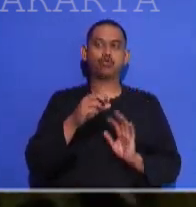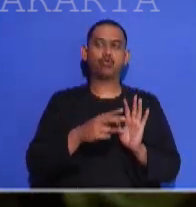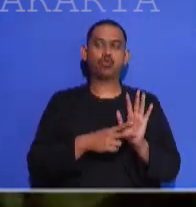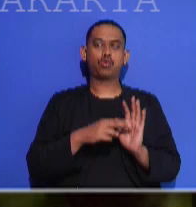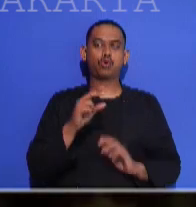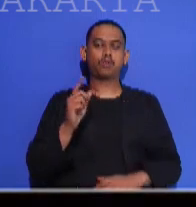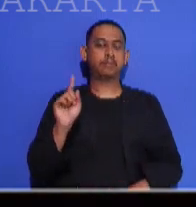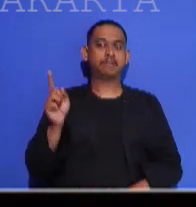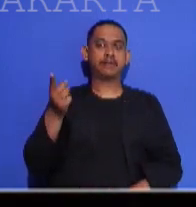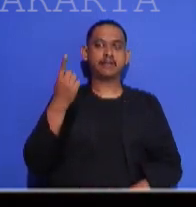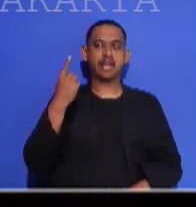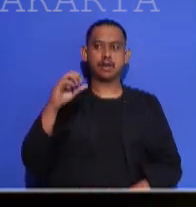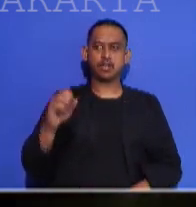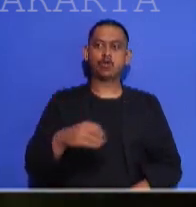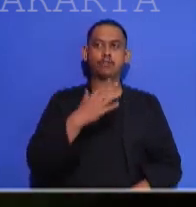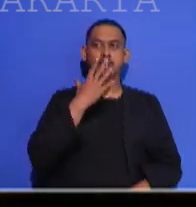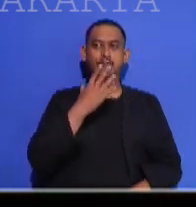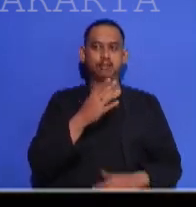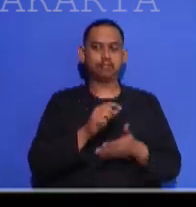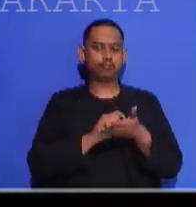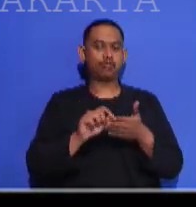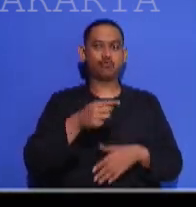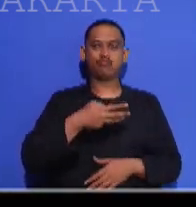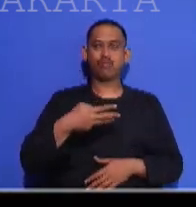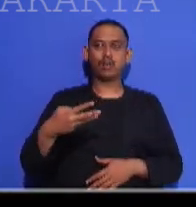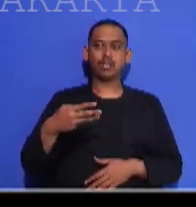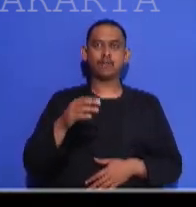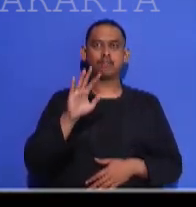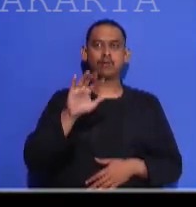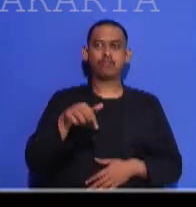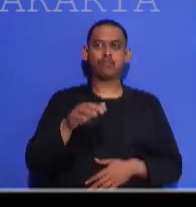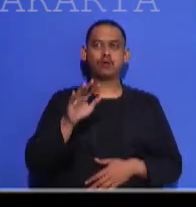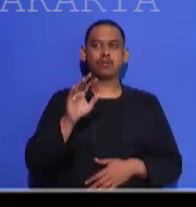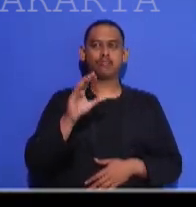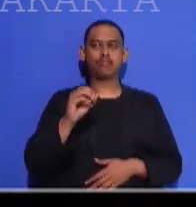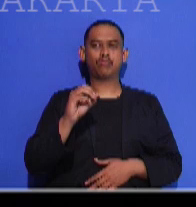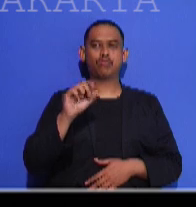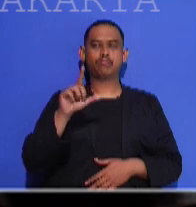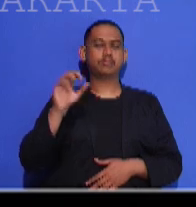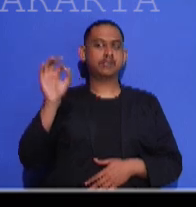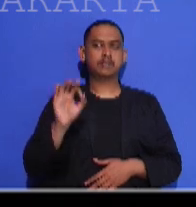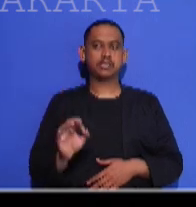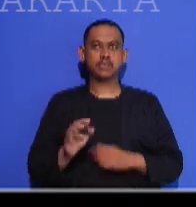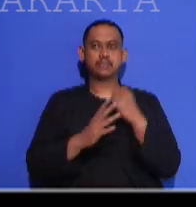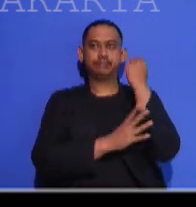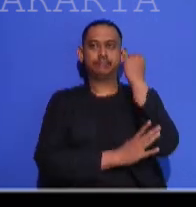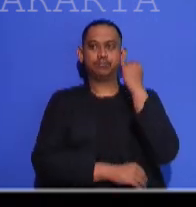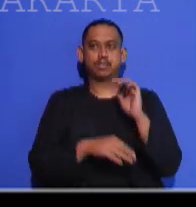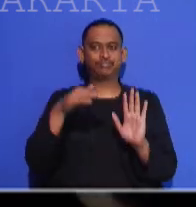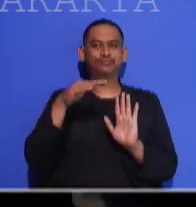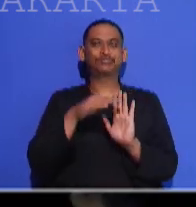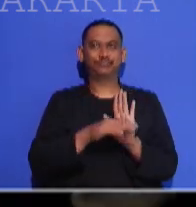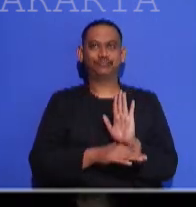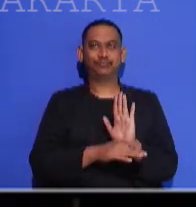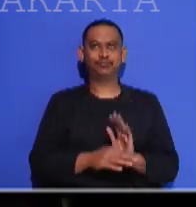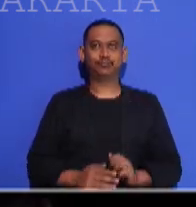Banyuwangi telah berhasil mencatat pertumbuhan ekonomi sebesar 5,03% dan mengurangi tingkat kemiskinan secara signifikan